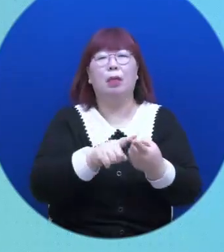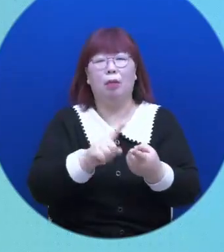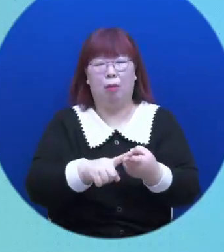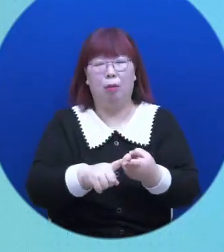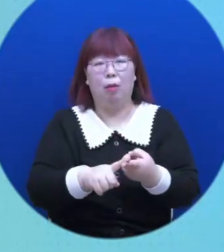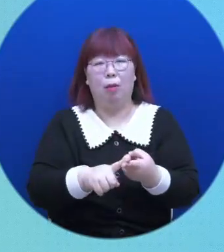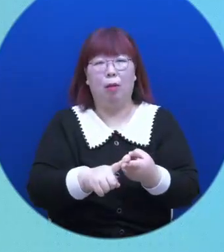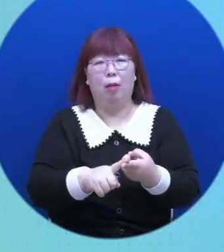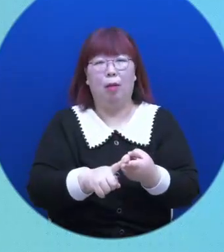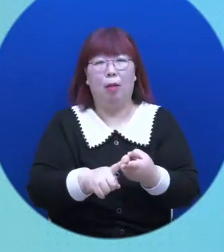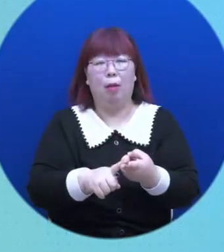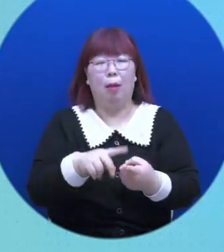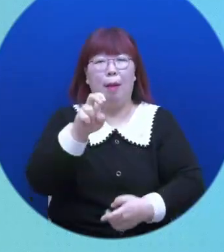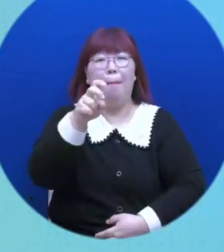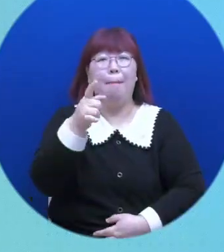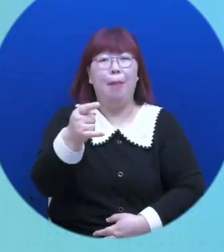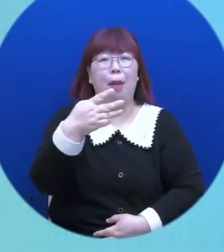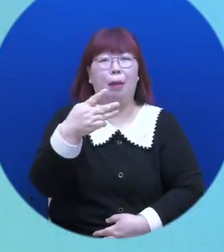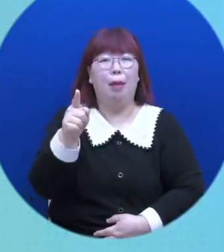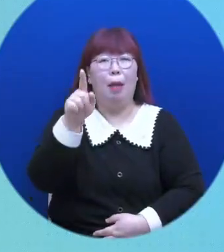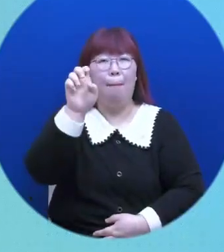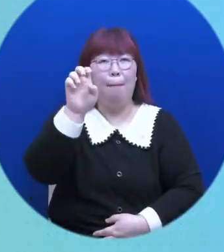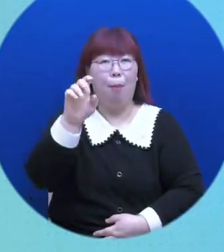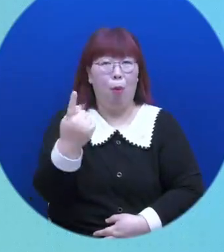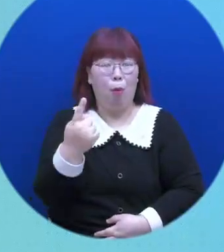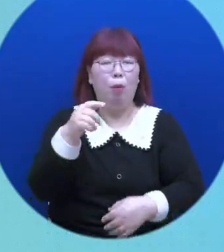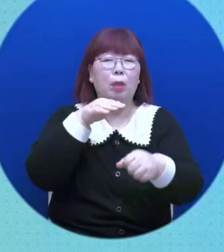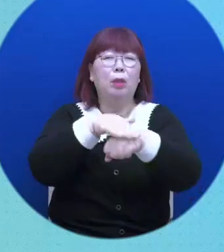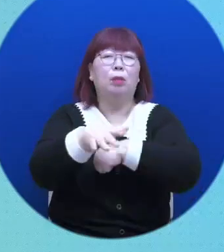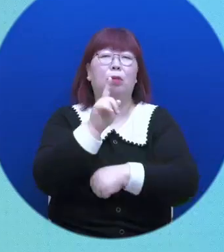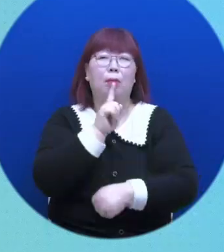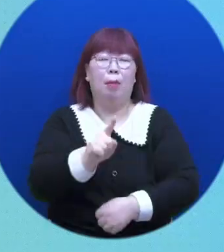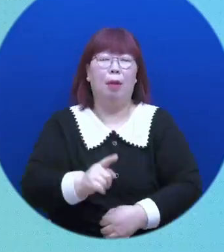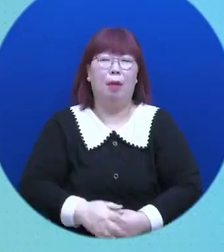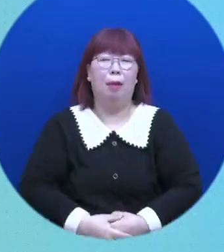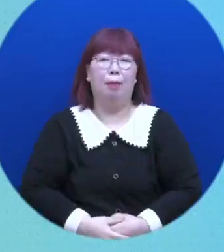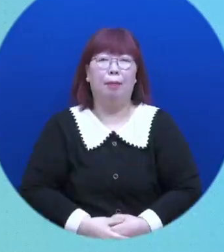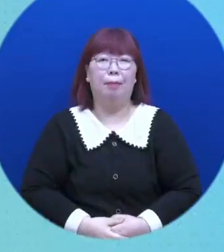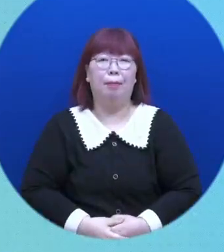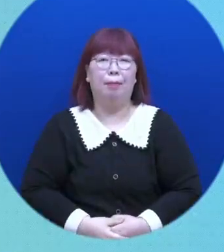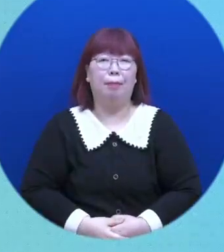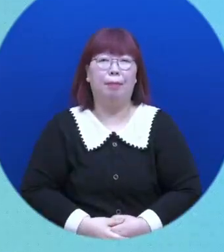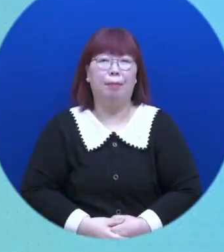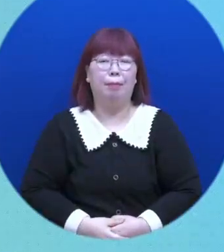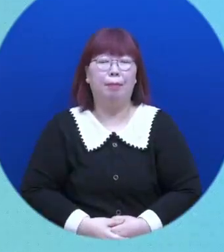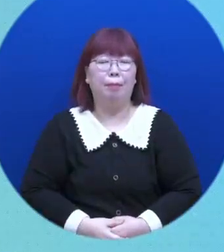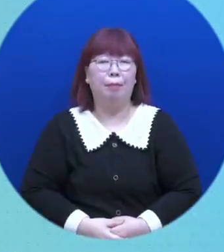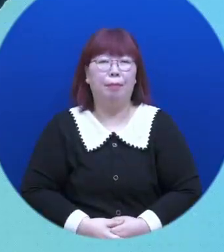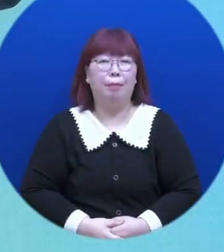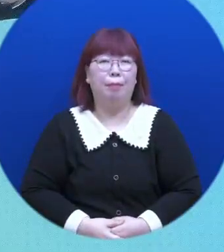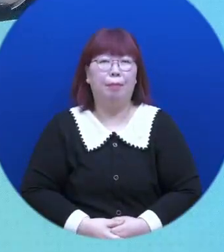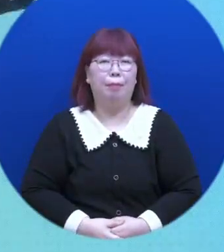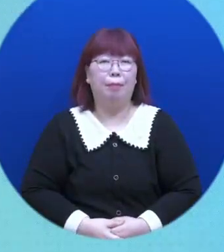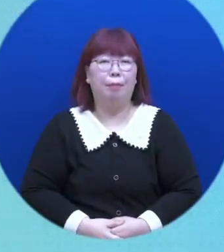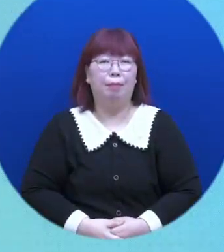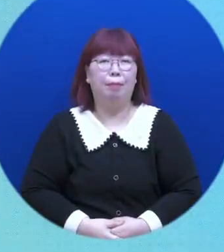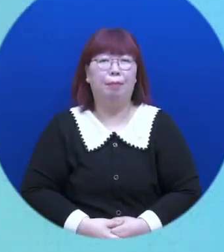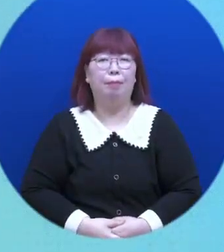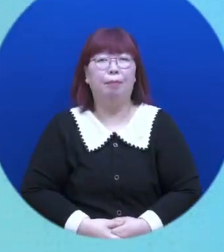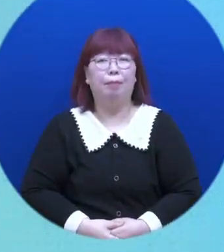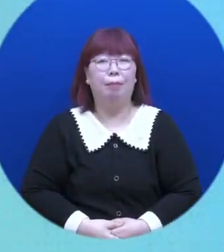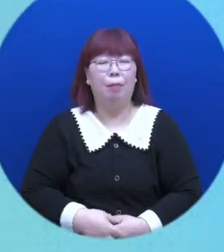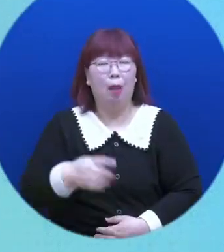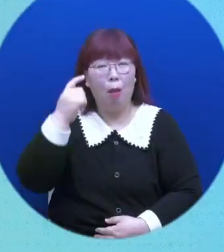부분에서 메타포식으로 이것을 설명하고 있다, 그런 얘기입니다. 자, 그렇다면